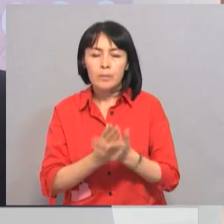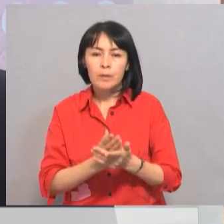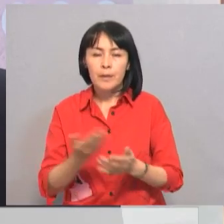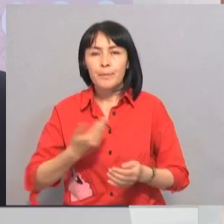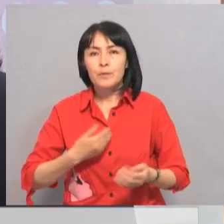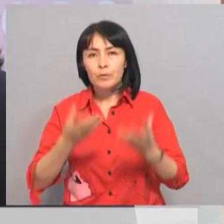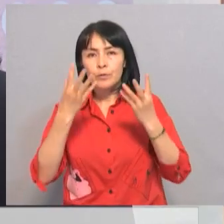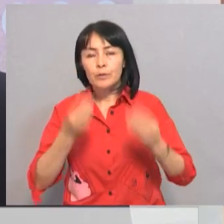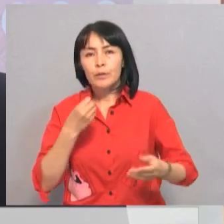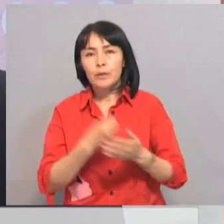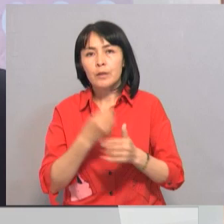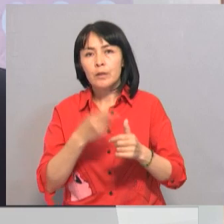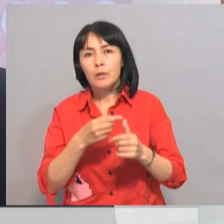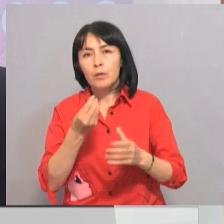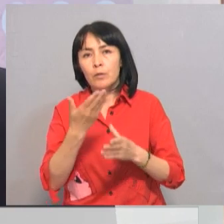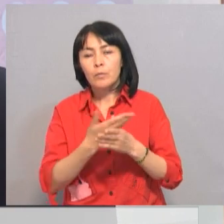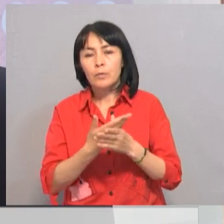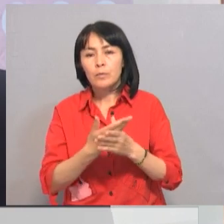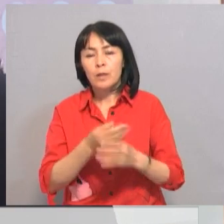Біз осы уақытқа дейін атаулы әлеуметтік көмекті